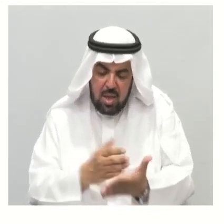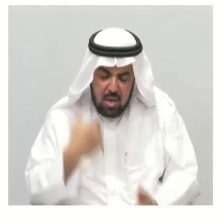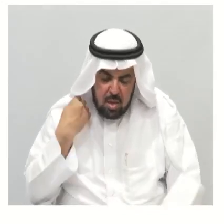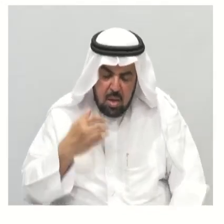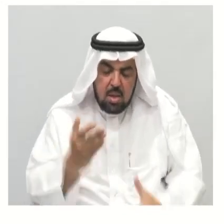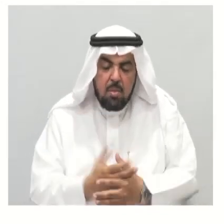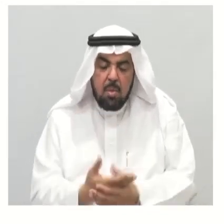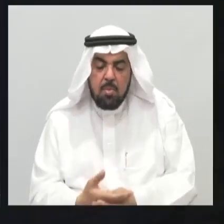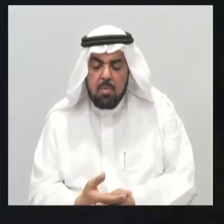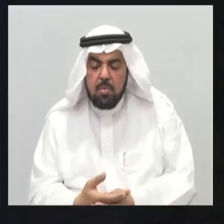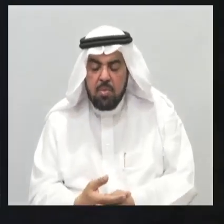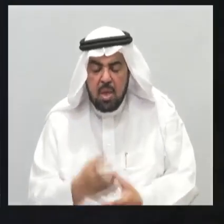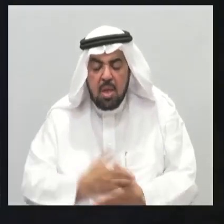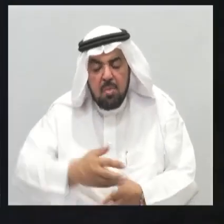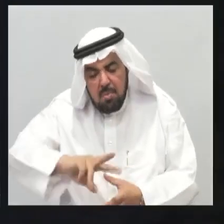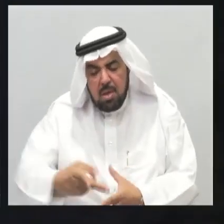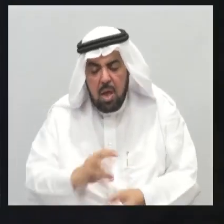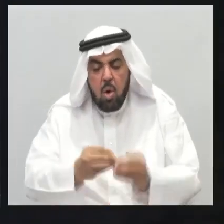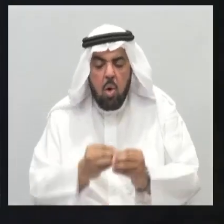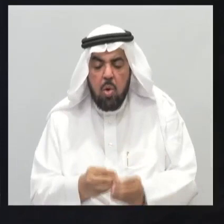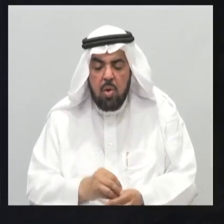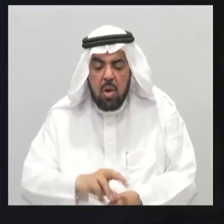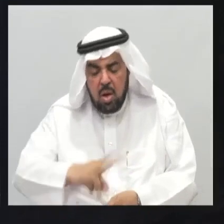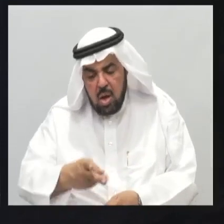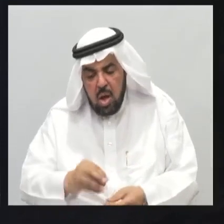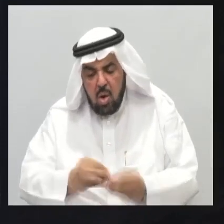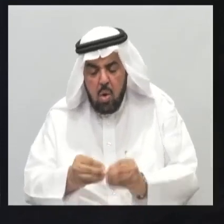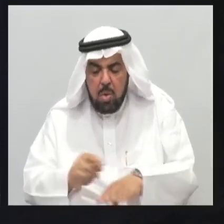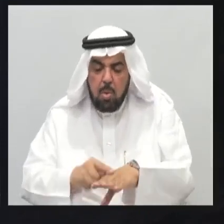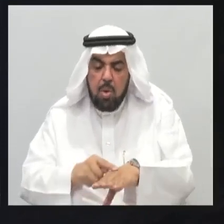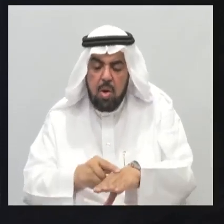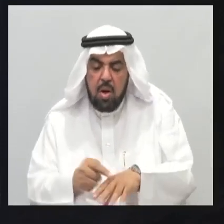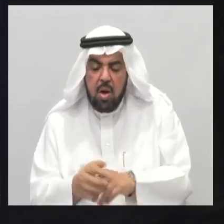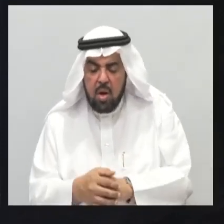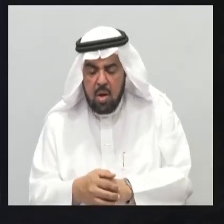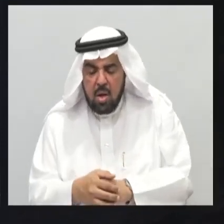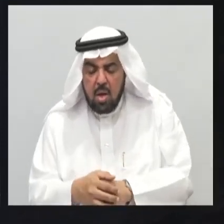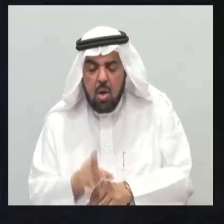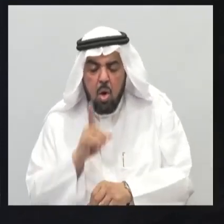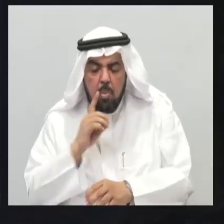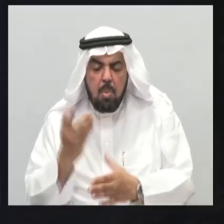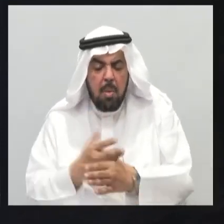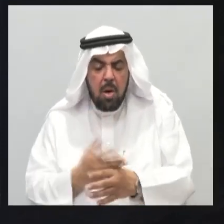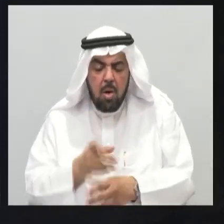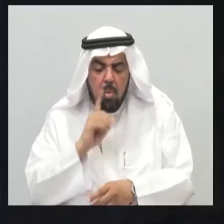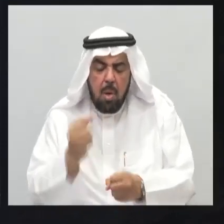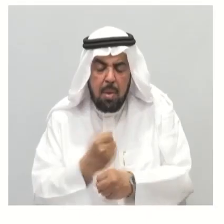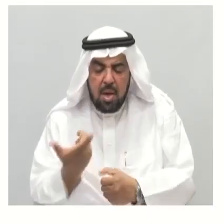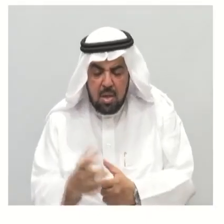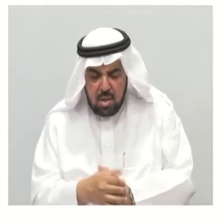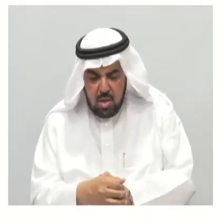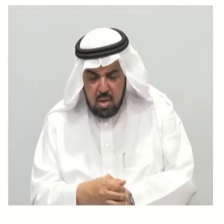في ذلك؟ لماذا لا يتغير لونها إلى اللون البني؟ ماذا تفعل والدتك لكي تصبح السلطة بهذا الشكل